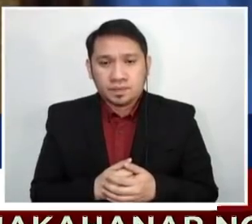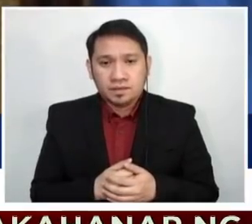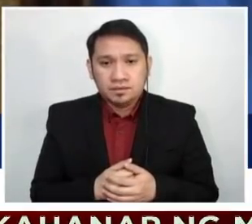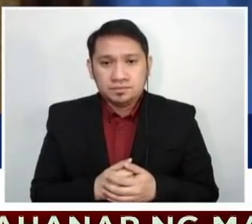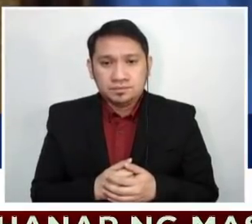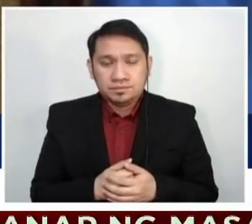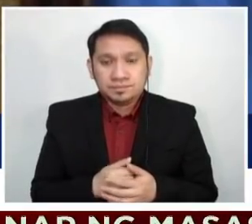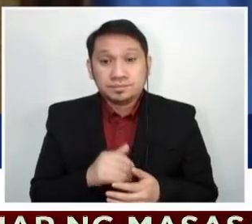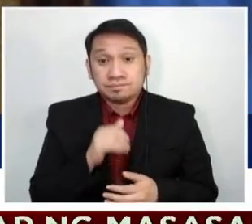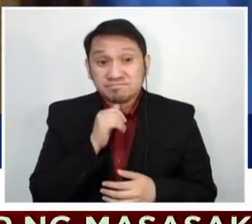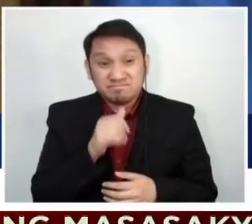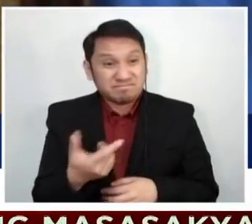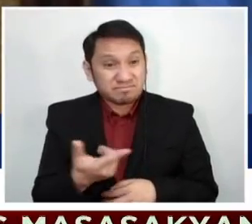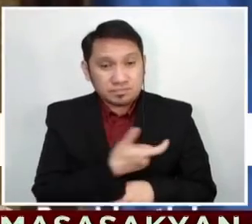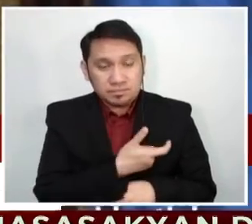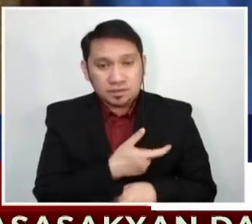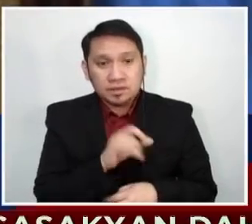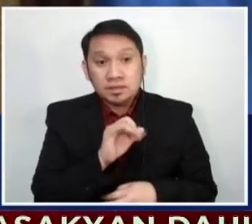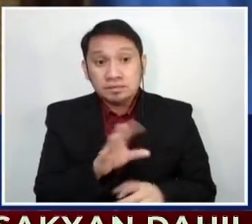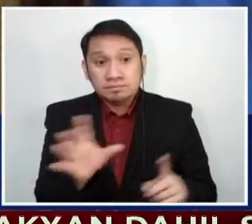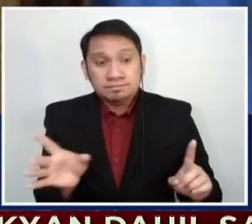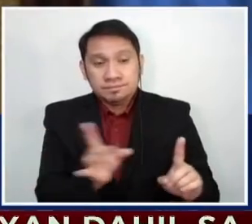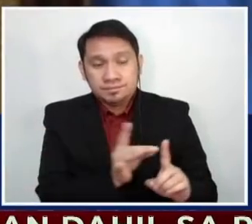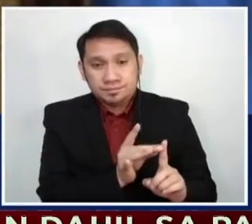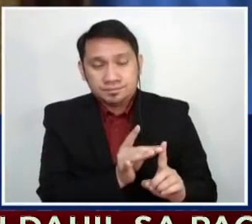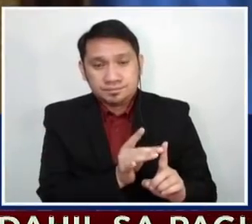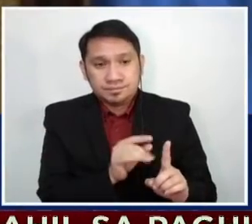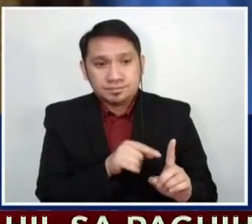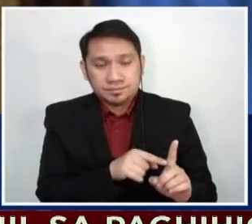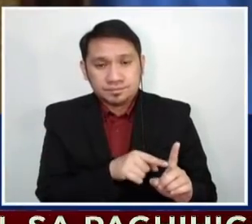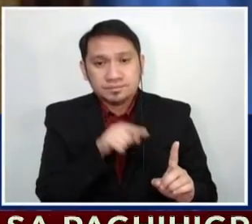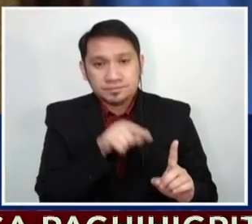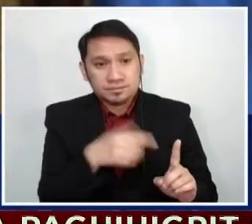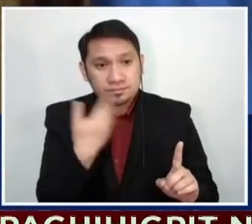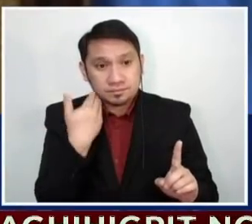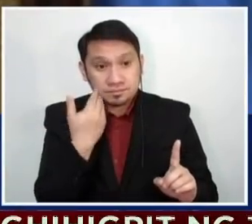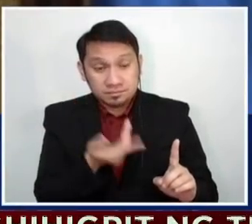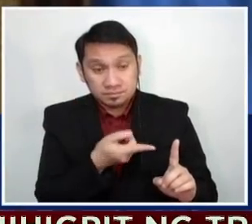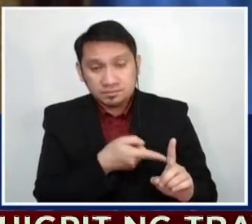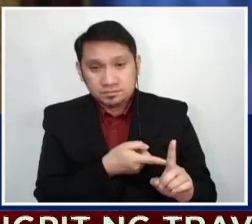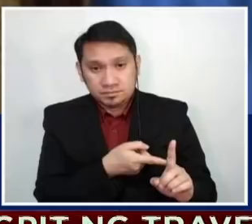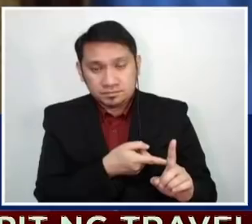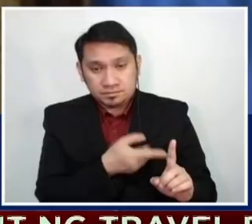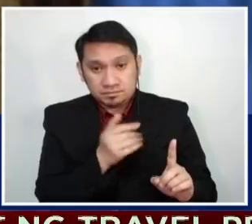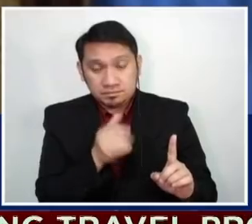nagpabakuna, kung tinamaan yon, the risk of dying this year,